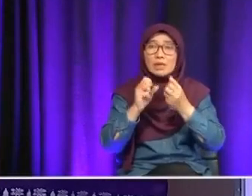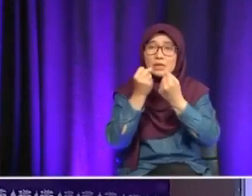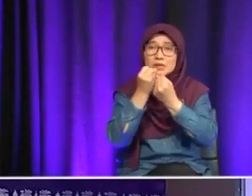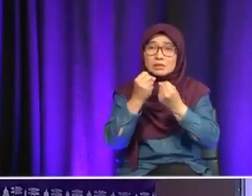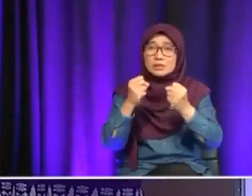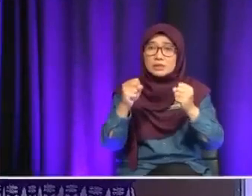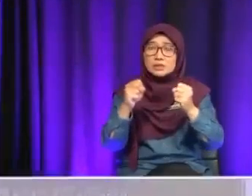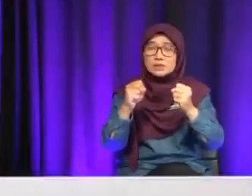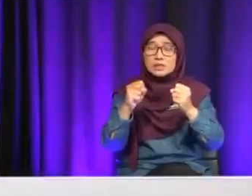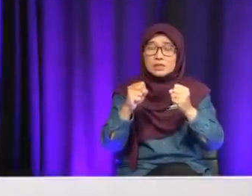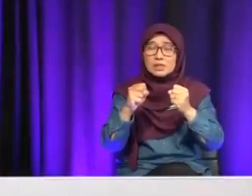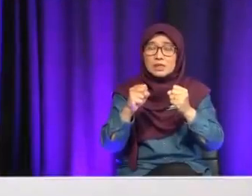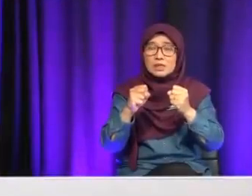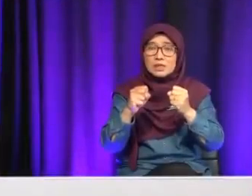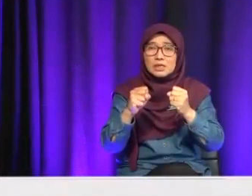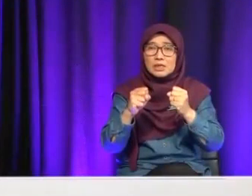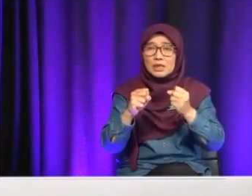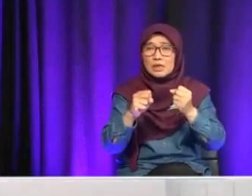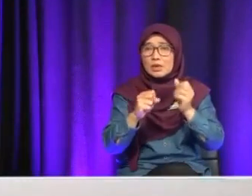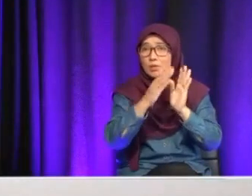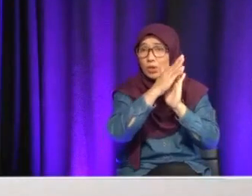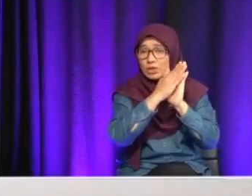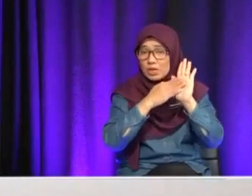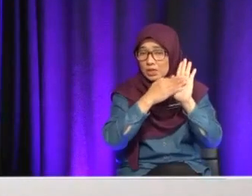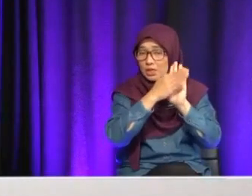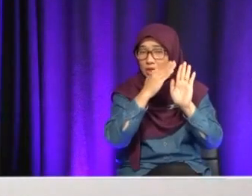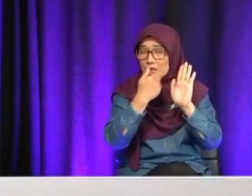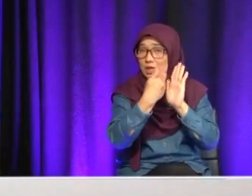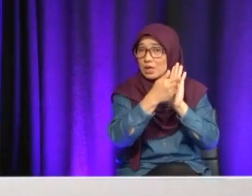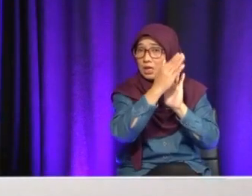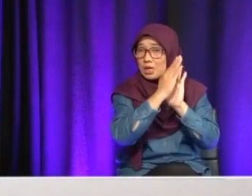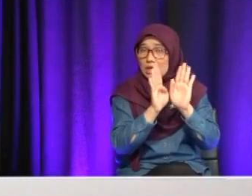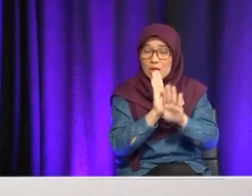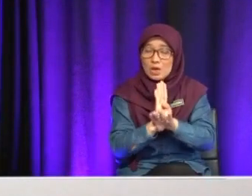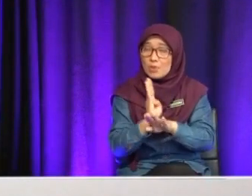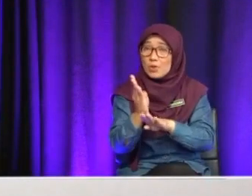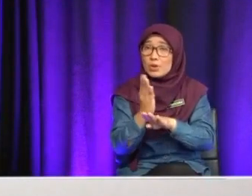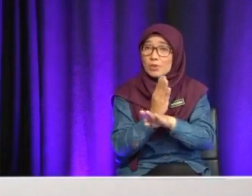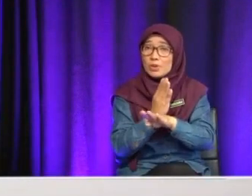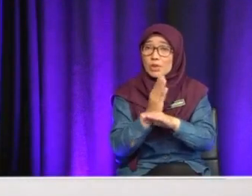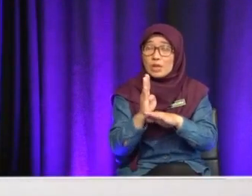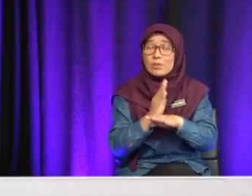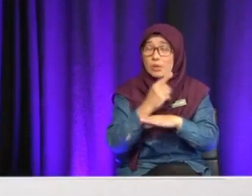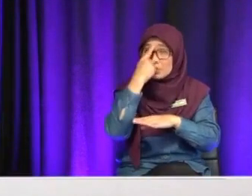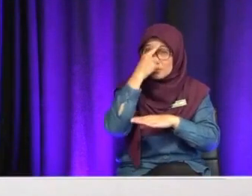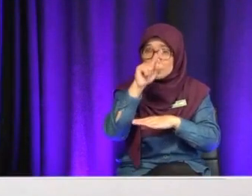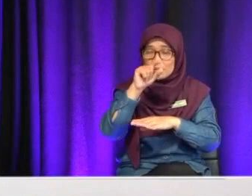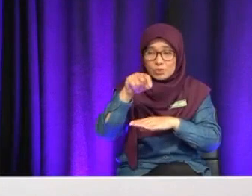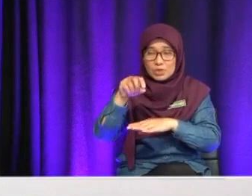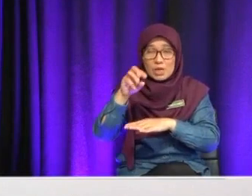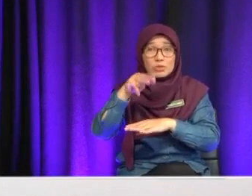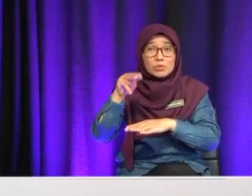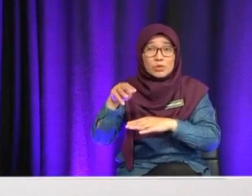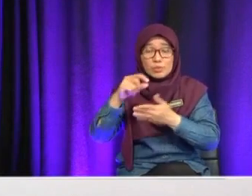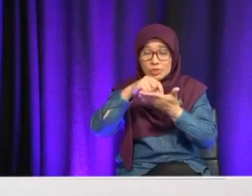di talian ya. Jadi ustazah nak, bolehkah murid-murid buatkan satu sumbang saran? Kita dah belajar